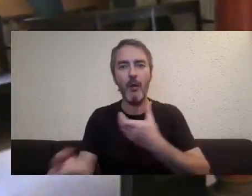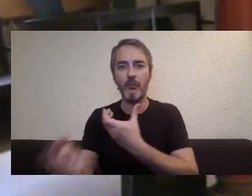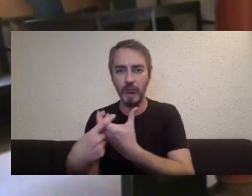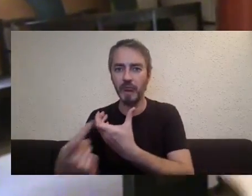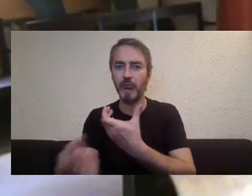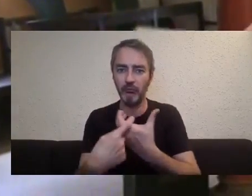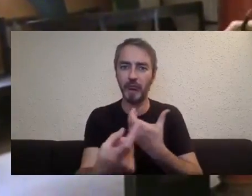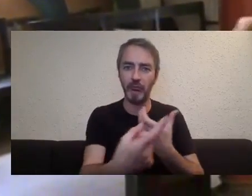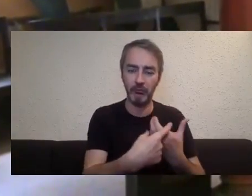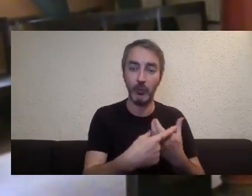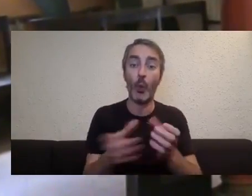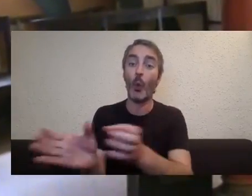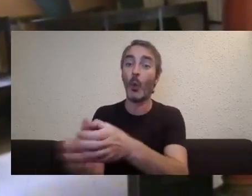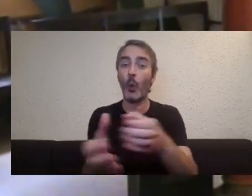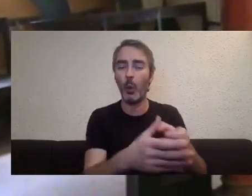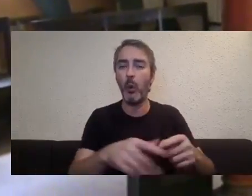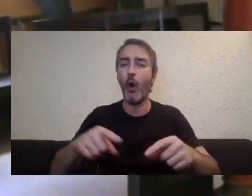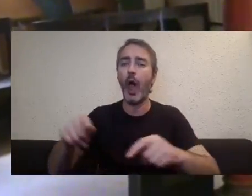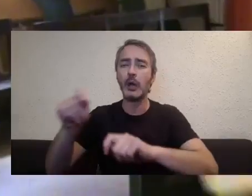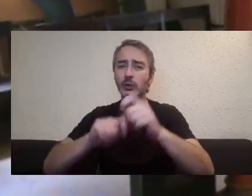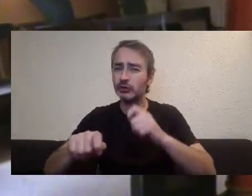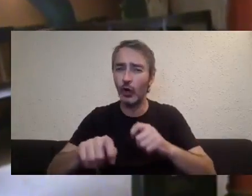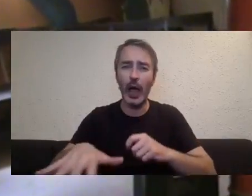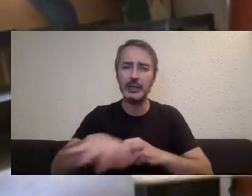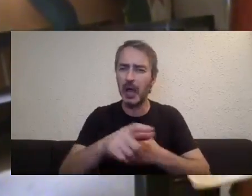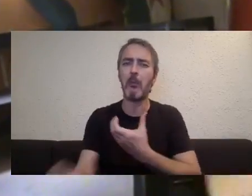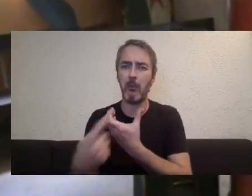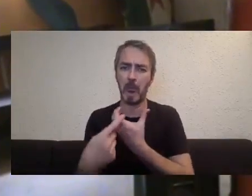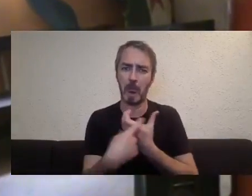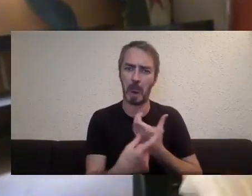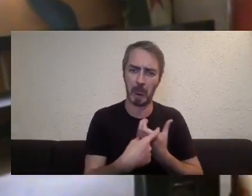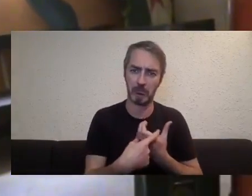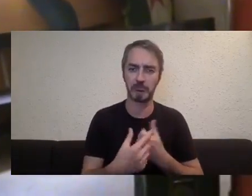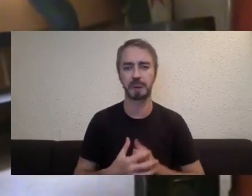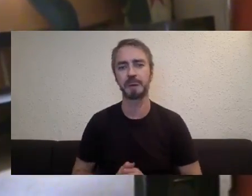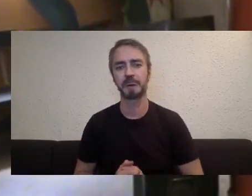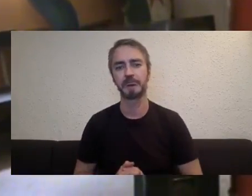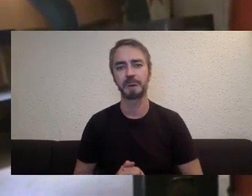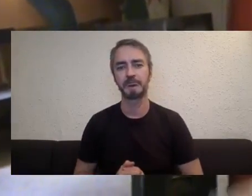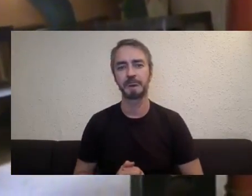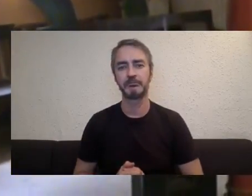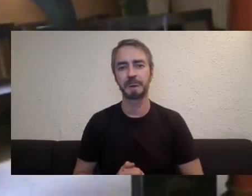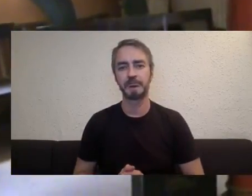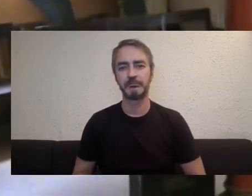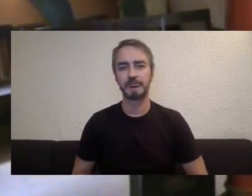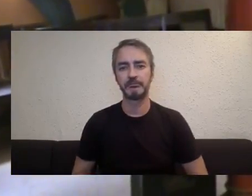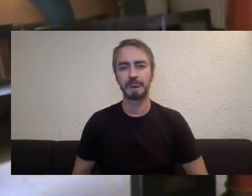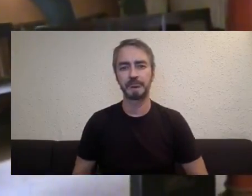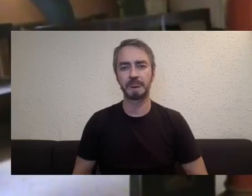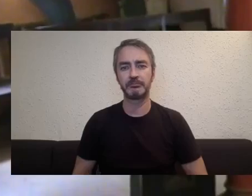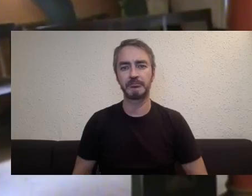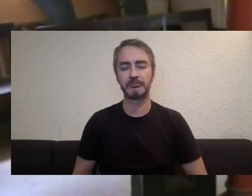més, doncs va aglutinant diferent gent del barri que està en diferents col·lectius, organitzacions, espais, etc. No? I que fan